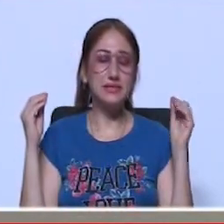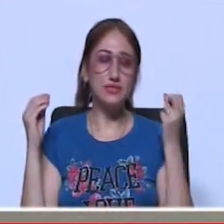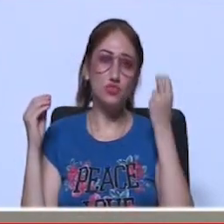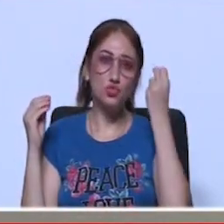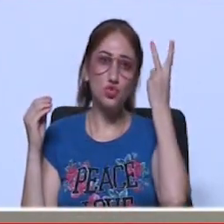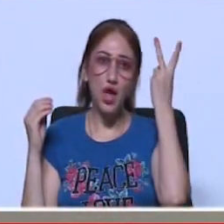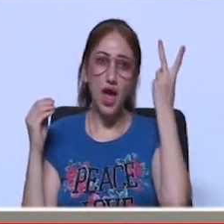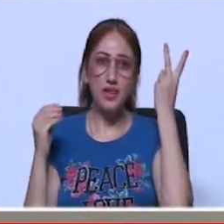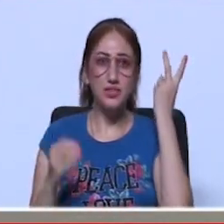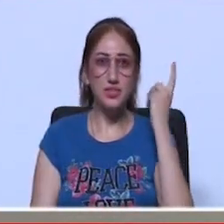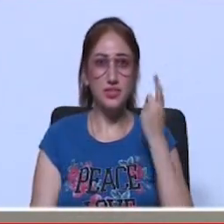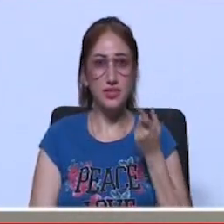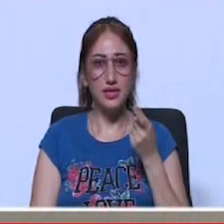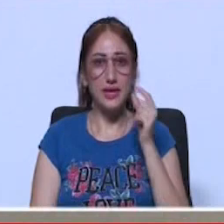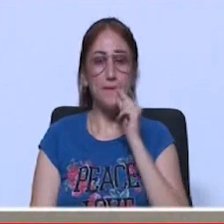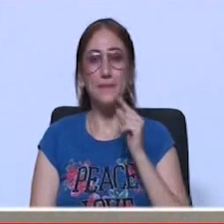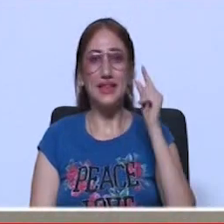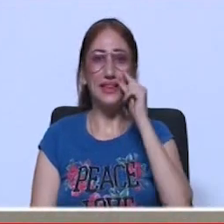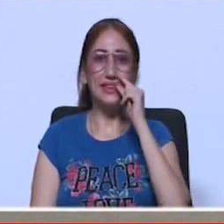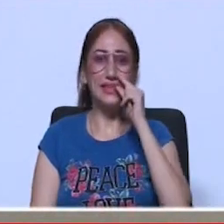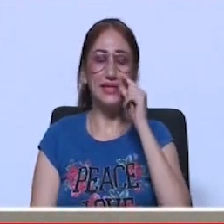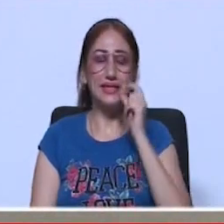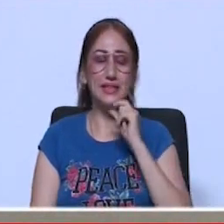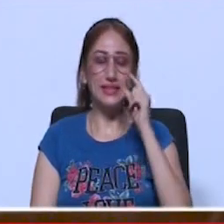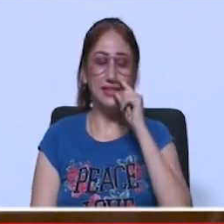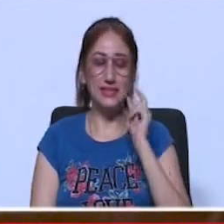يعني اتجاهه الديني